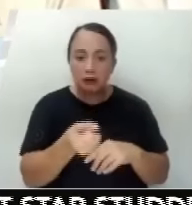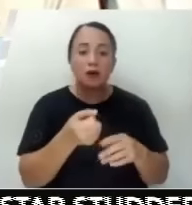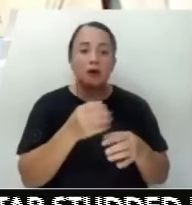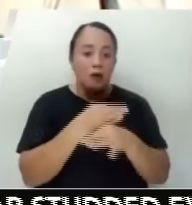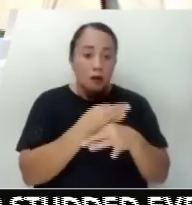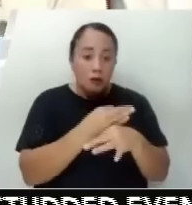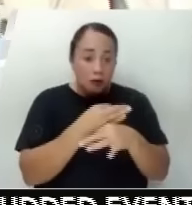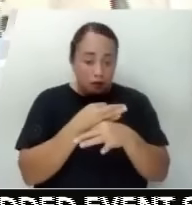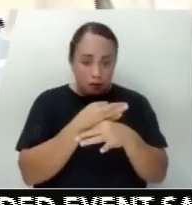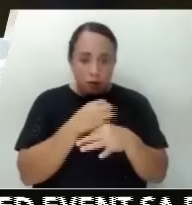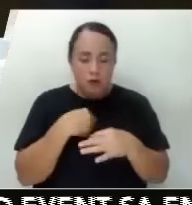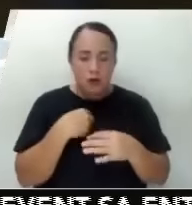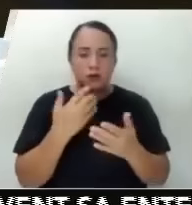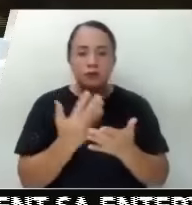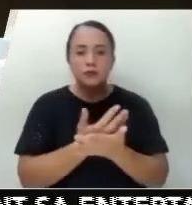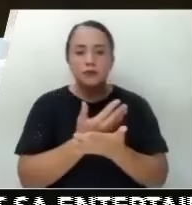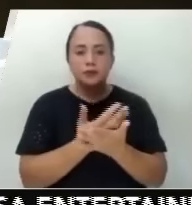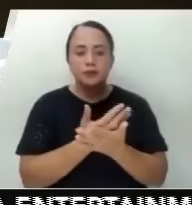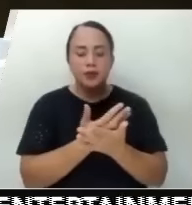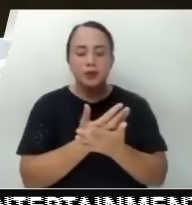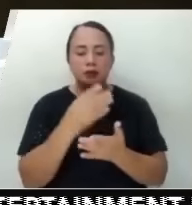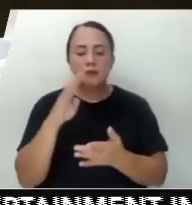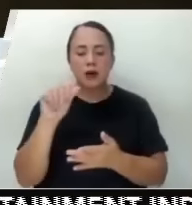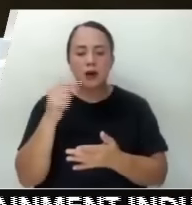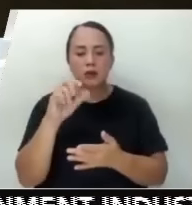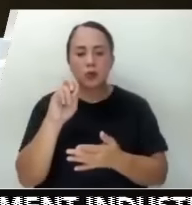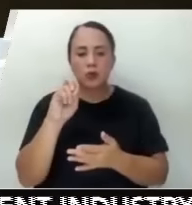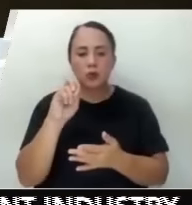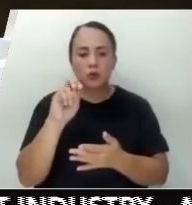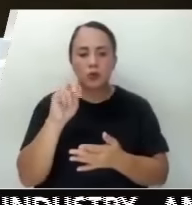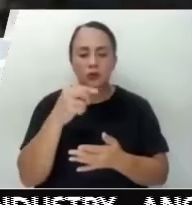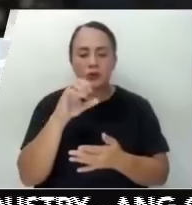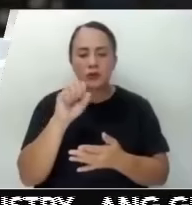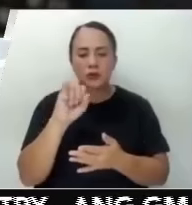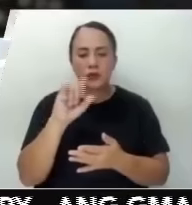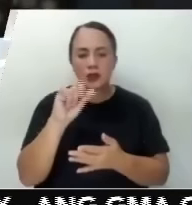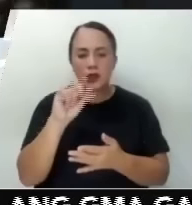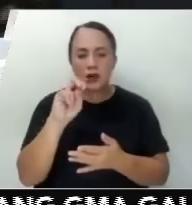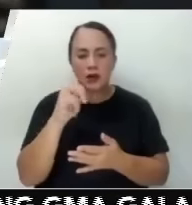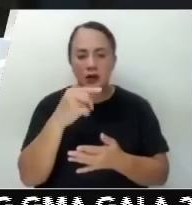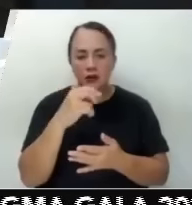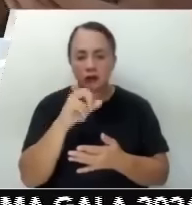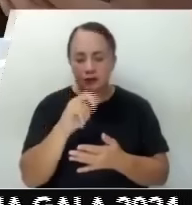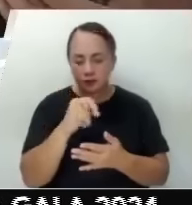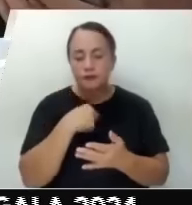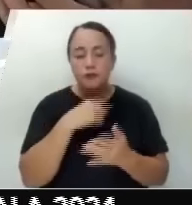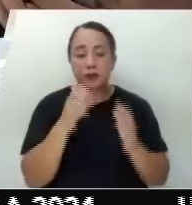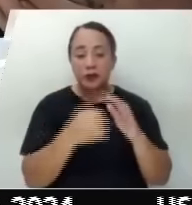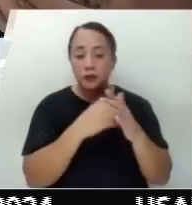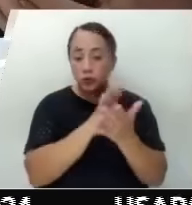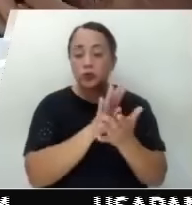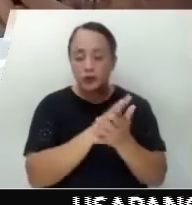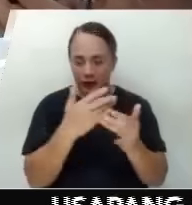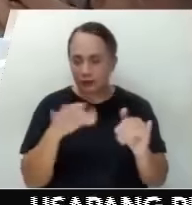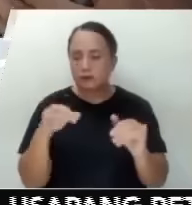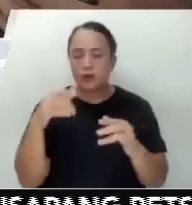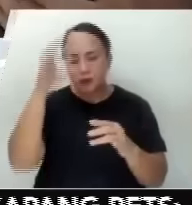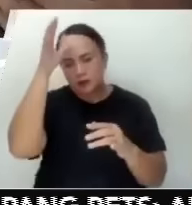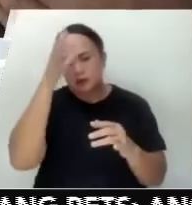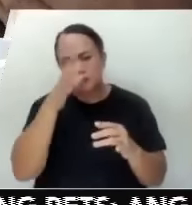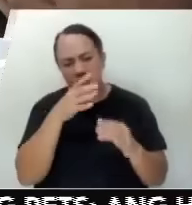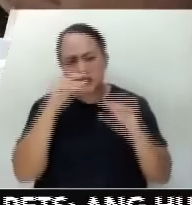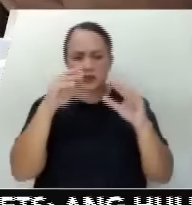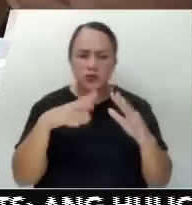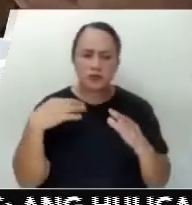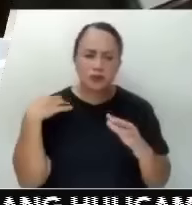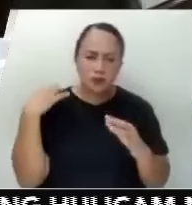ang bagong Silangan High School. Abala na rin ang mga volunteer, magulang at mga guro sa pagsasaayos ng paaralan. Sabi ni Angara, malinaw ang marching order